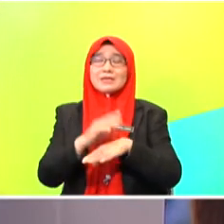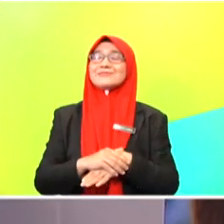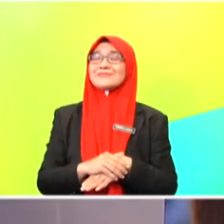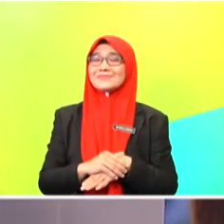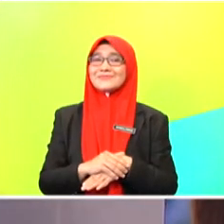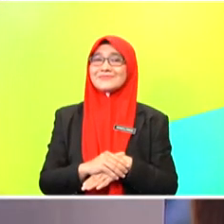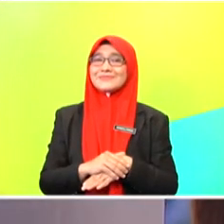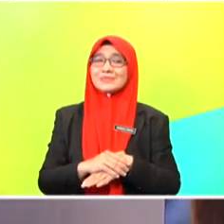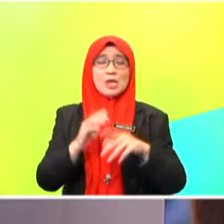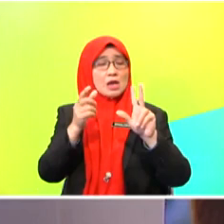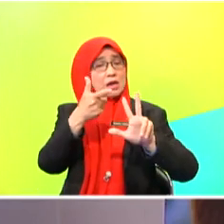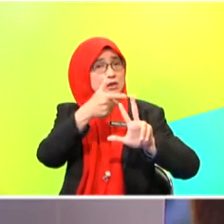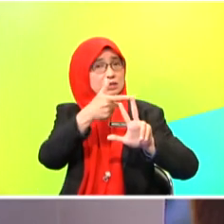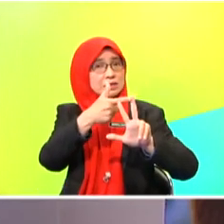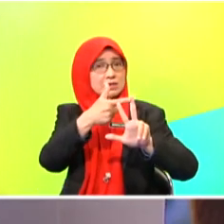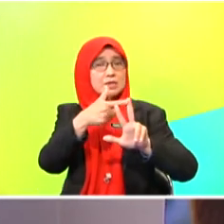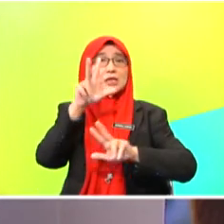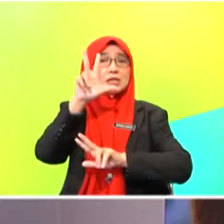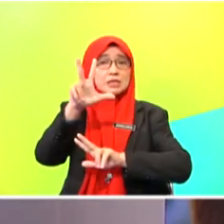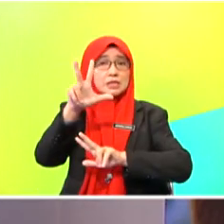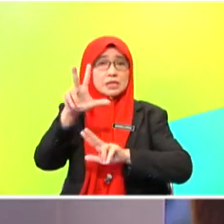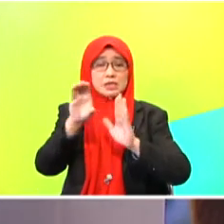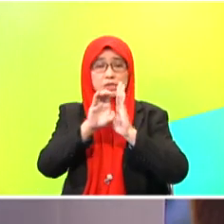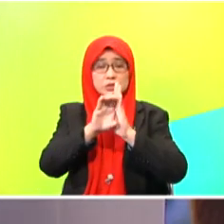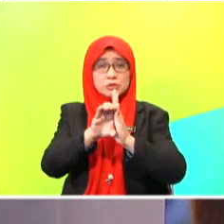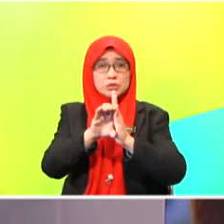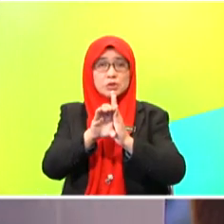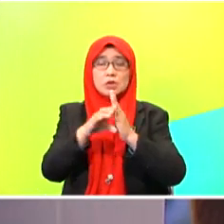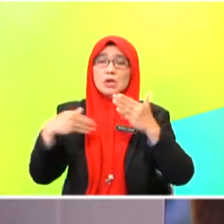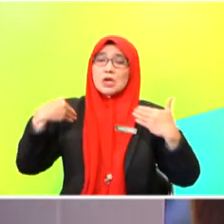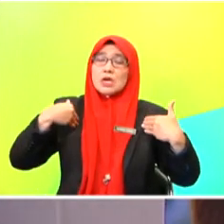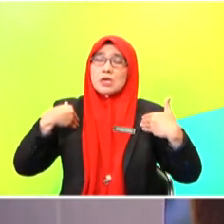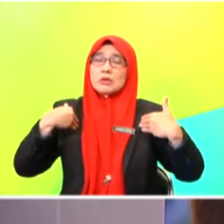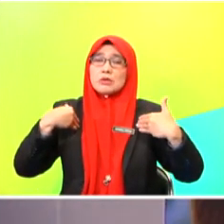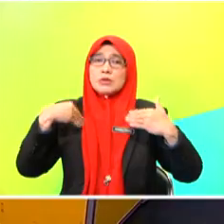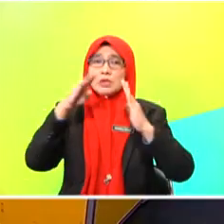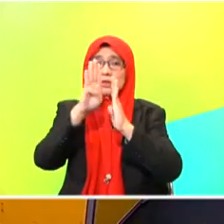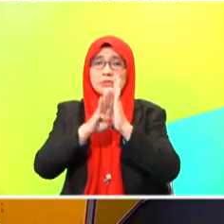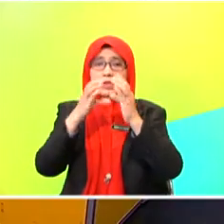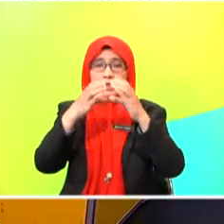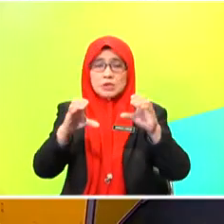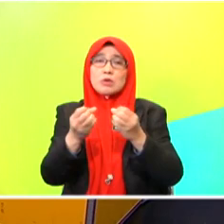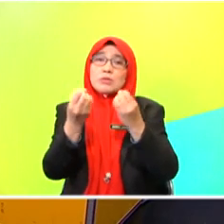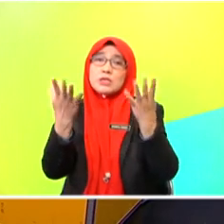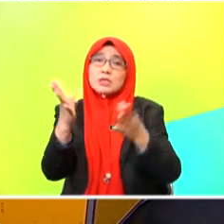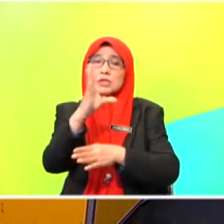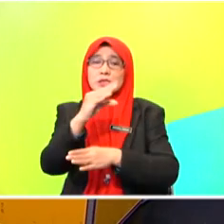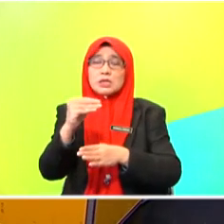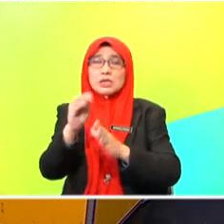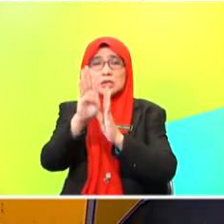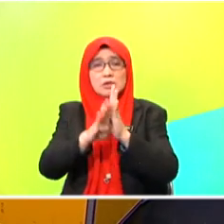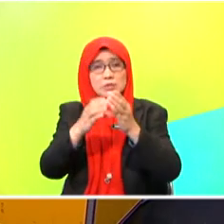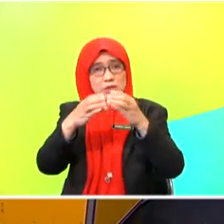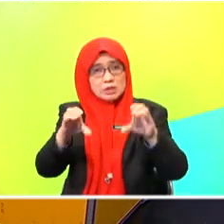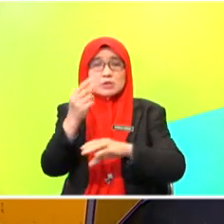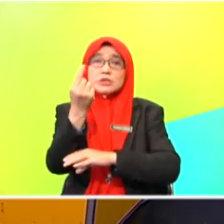ketiga, menjelaskan dengan 3 contoh haiwan bertelur banyak dan bertelur sedikit. Okey, baik, itulah dia standard pembelajaran kita